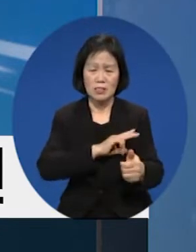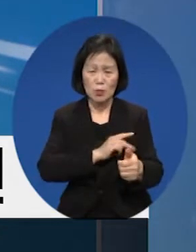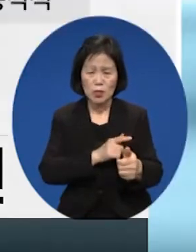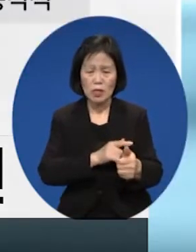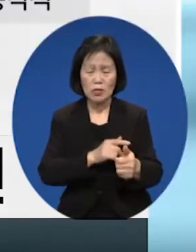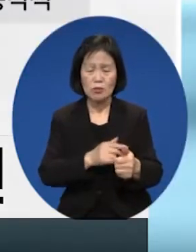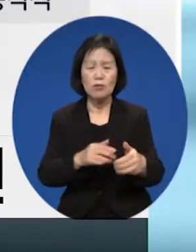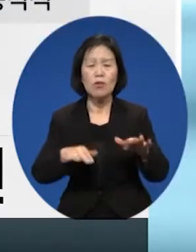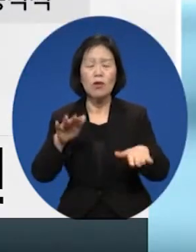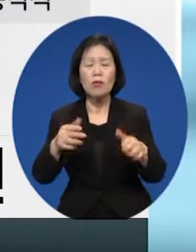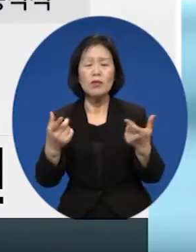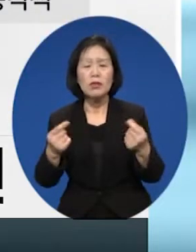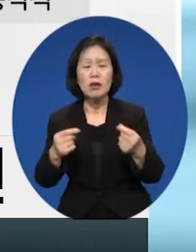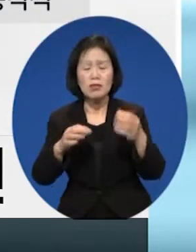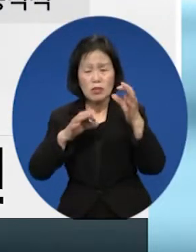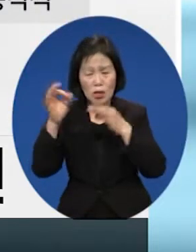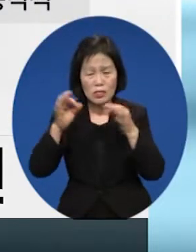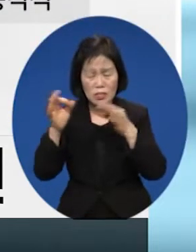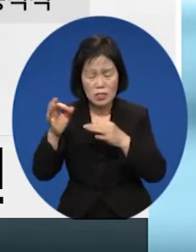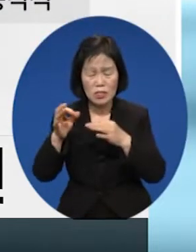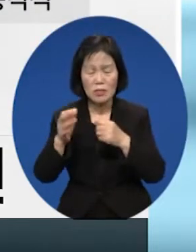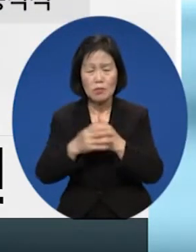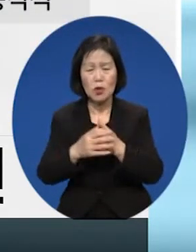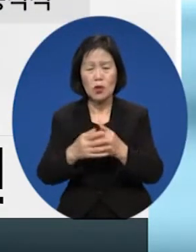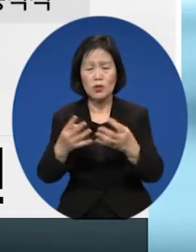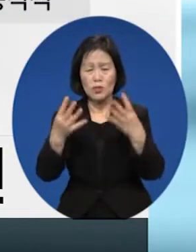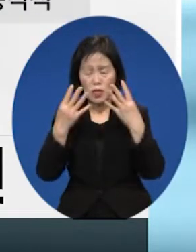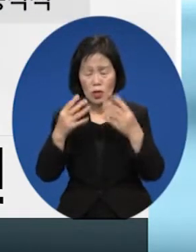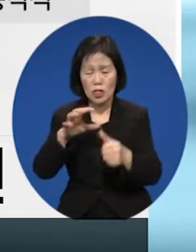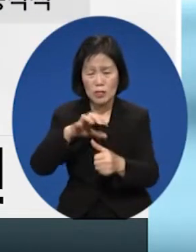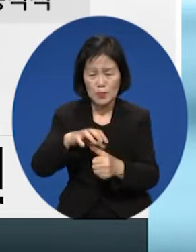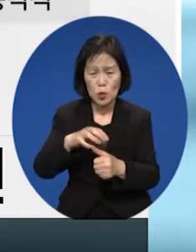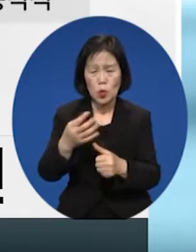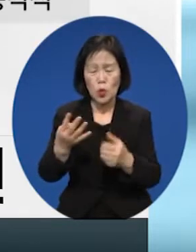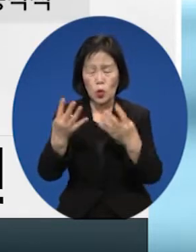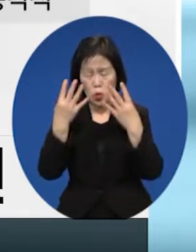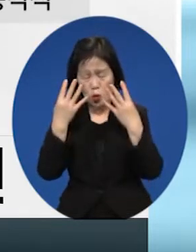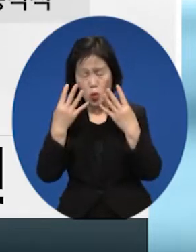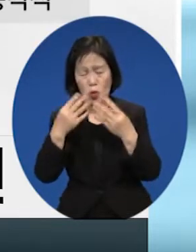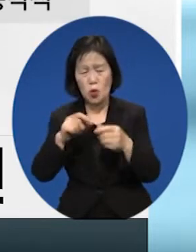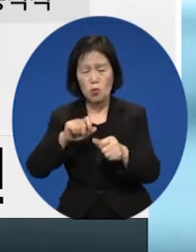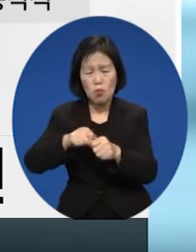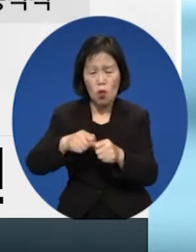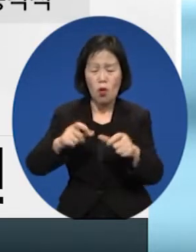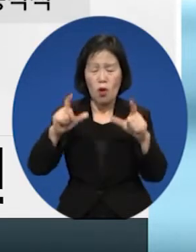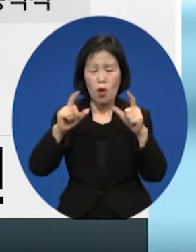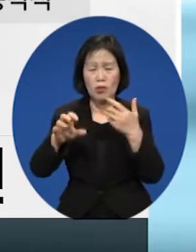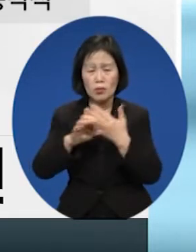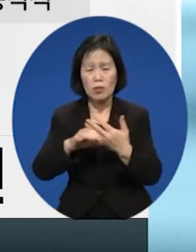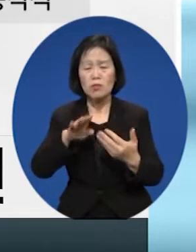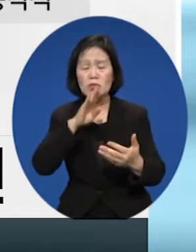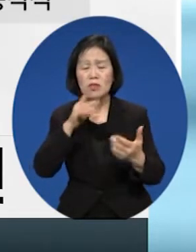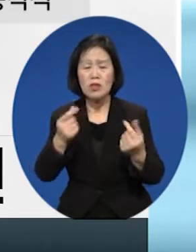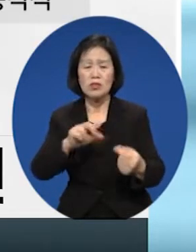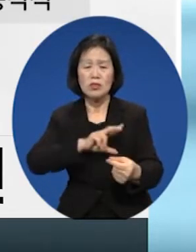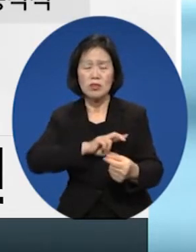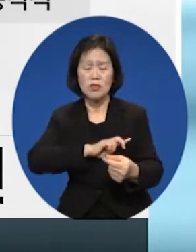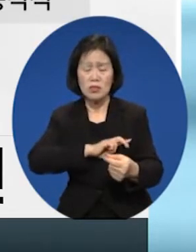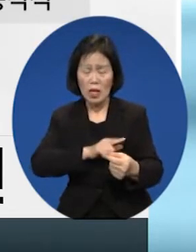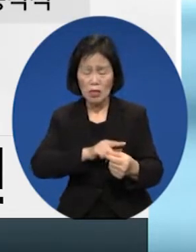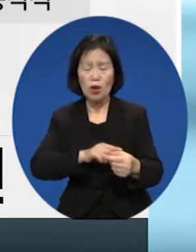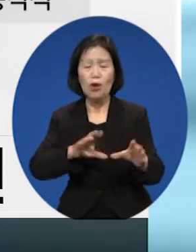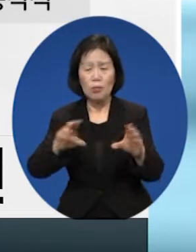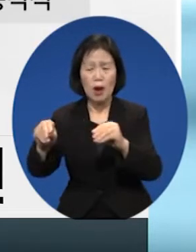다른 자격사들도 과실범으로 만약에 징역형이 실형, 그러니까 금고에 실형이 선고되면 역시 마찬가지로 자격이 제한됩니다.